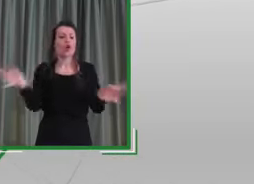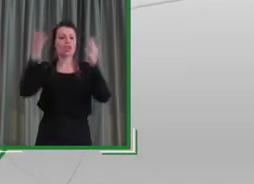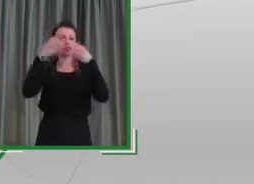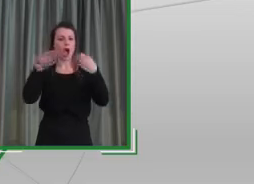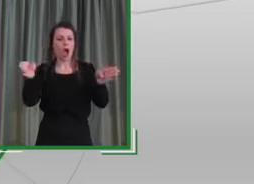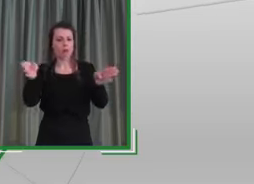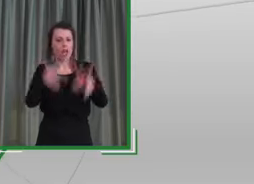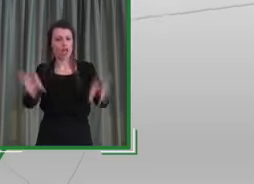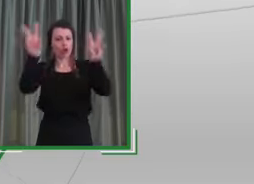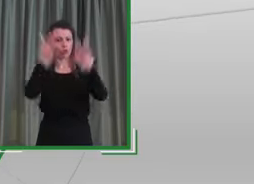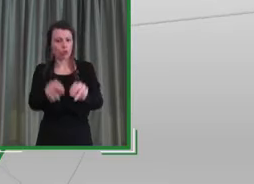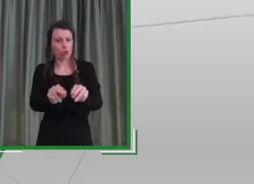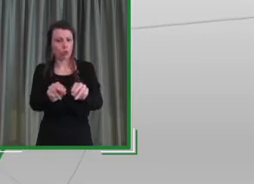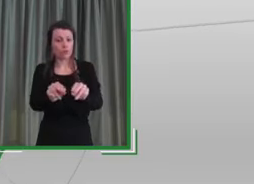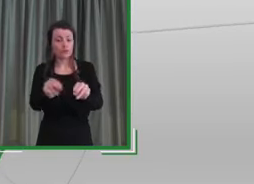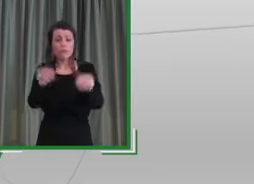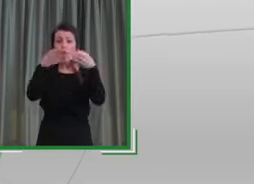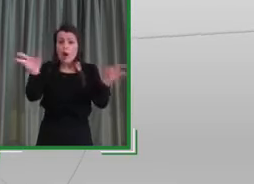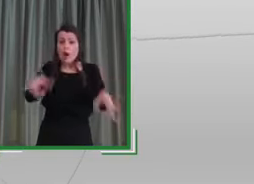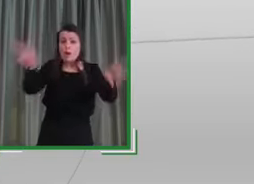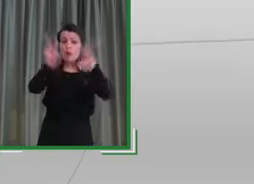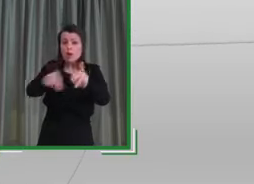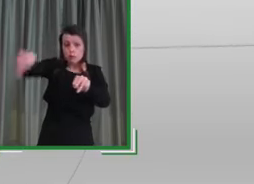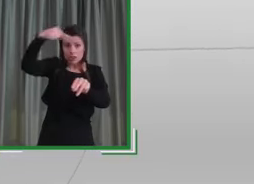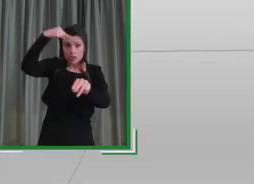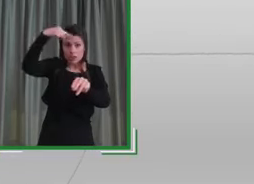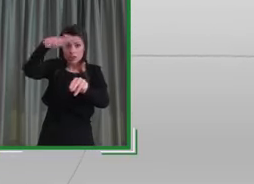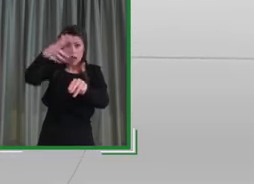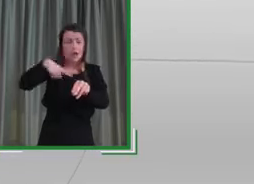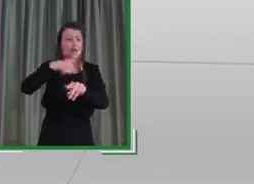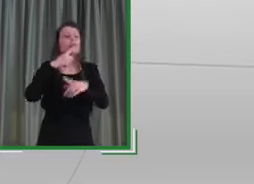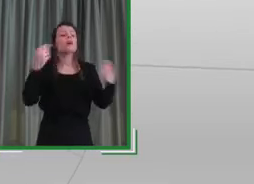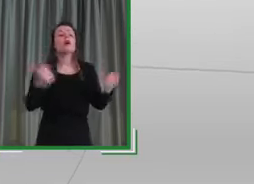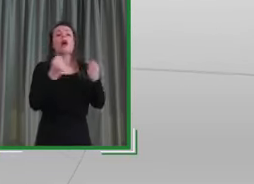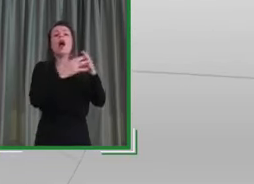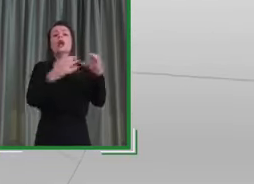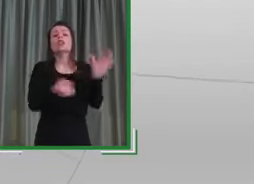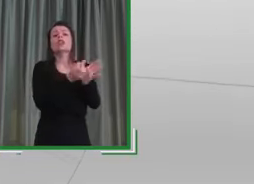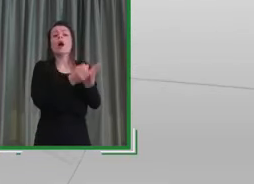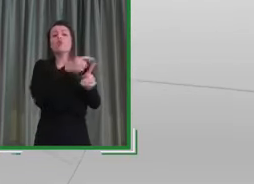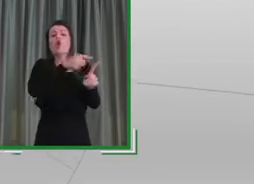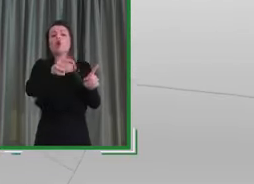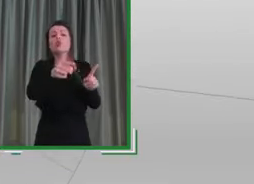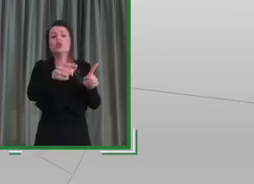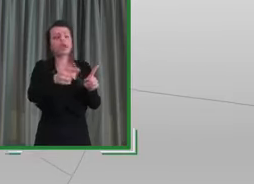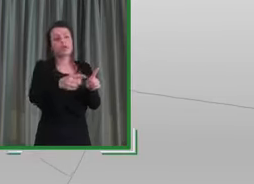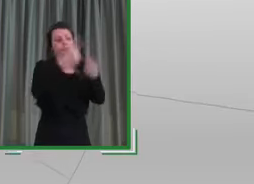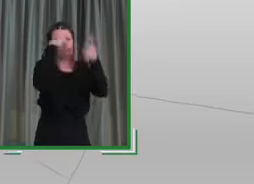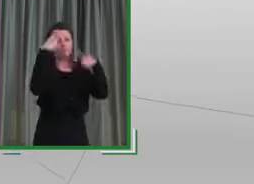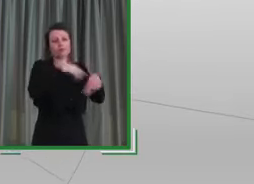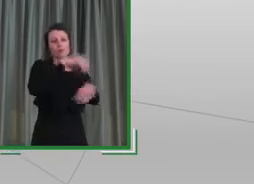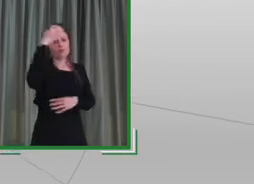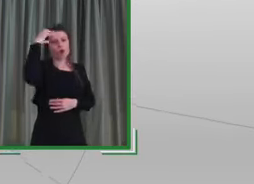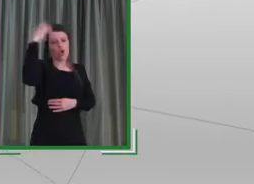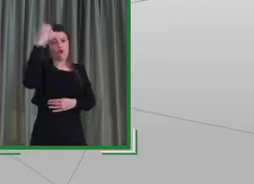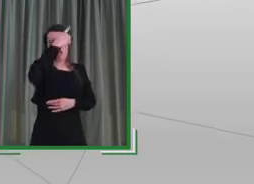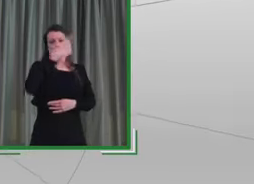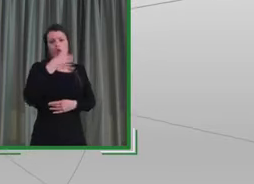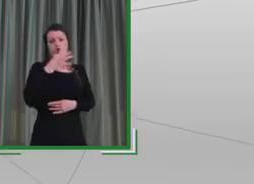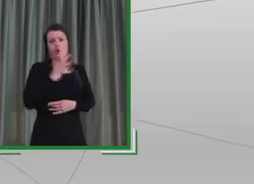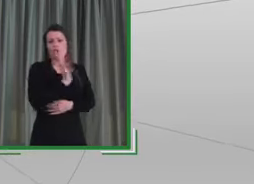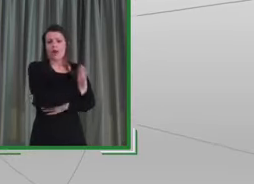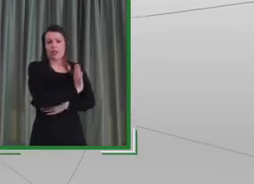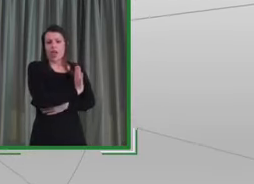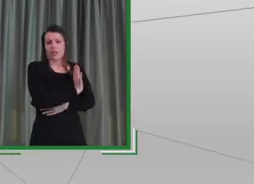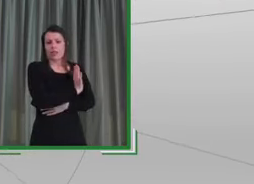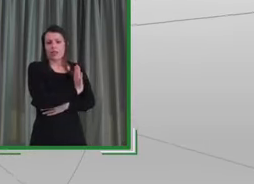sappiamo sulle attività produttive è diretta competenza del governo nel senso che sarà il governo a definire